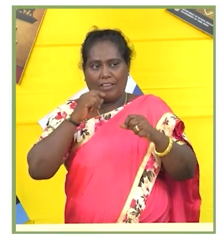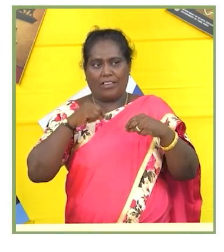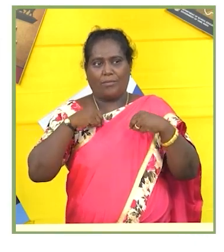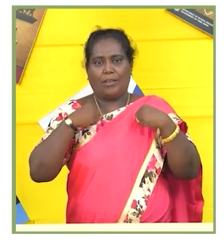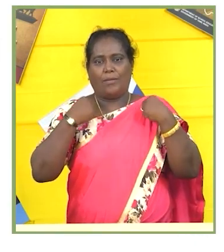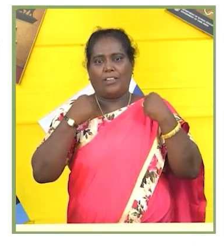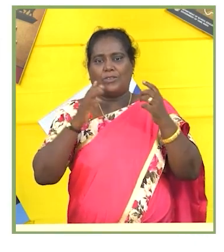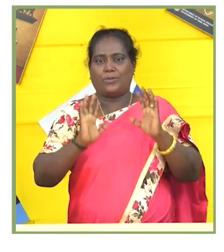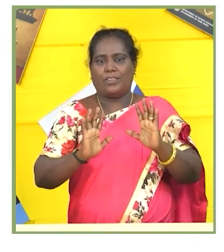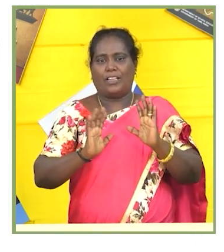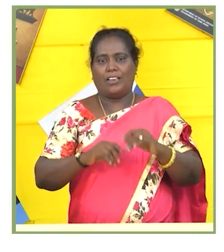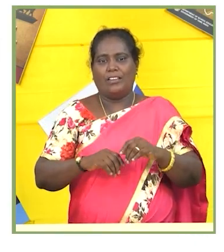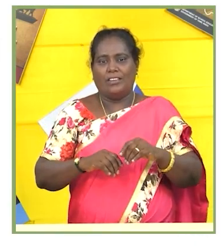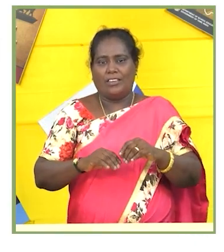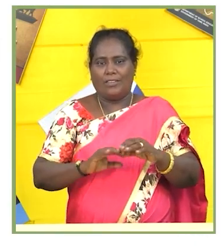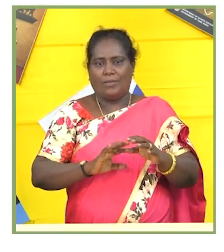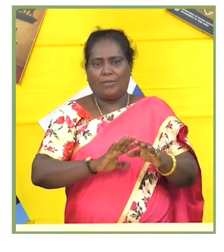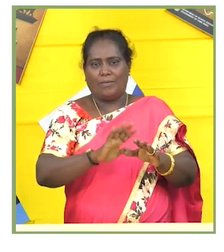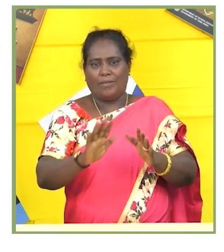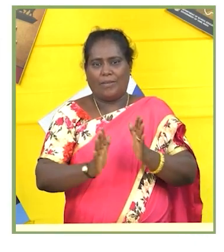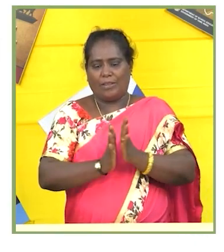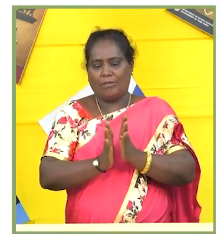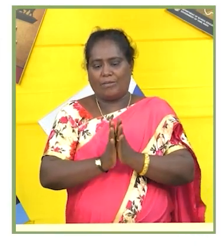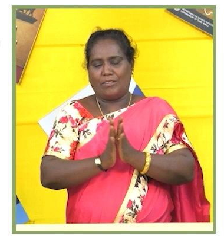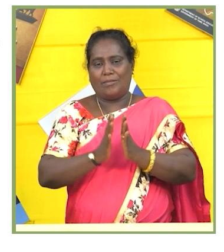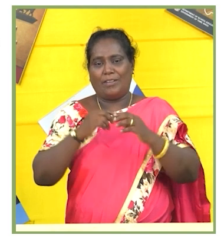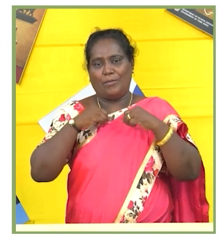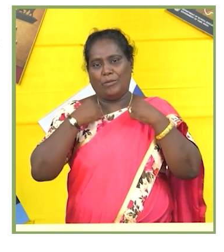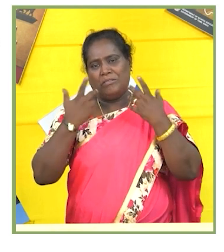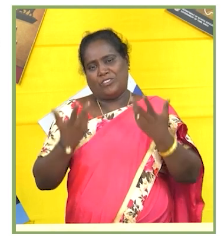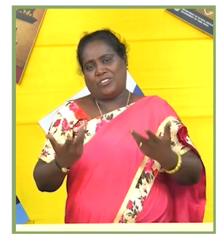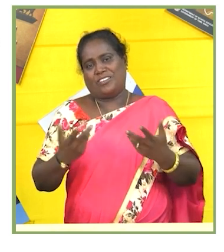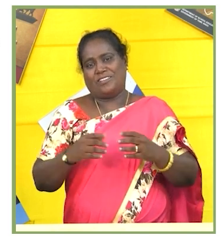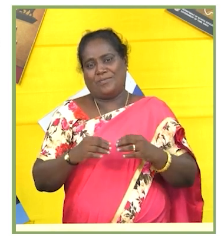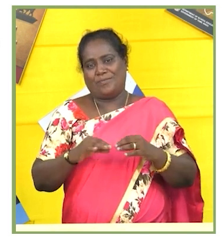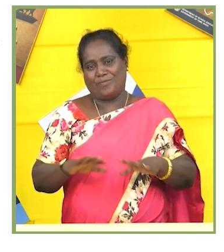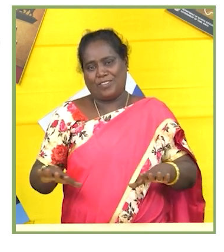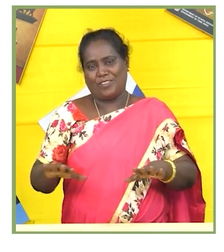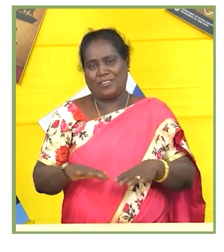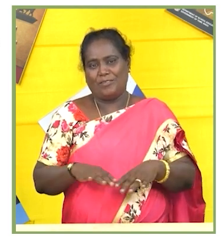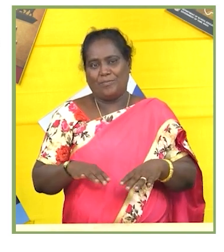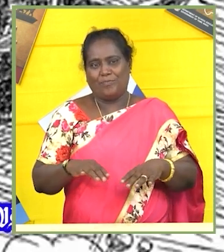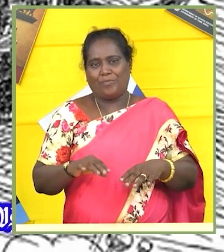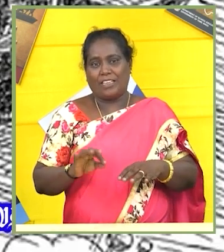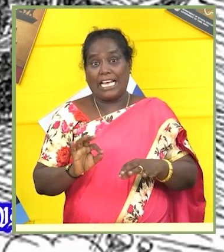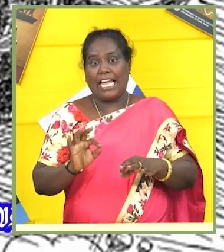அதாவது ஏறுதழுவுதல் களத்திலிருந்து அந்த காளைகள் தன் மேய்ச்சல் நிலத்திற்கு அந்த ஆயர் அழைத்து சென்றுட்டு